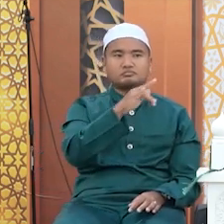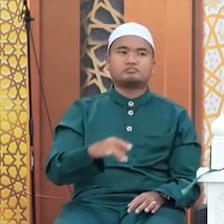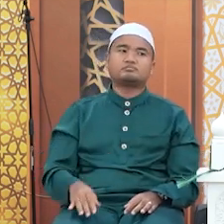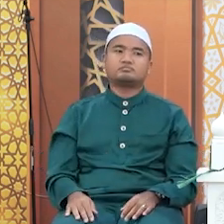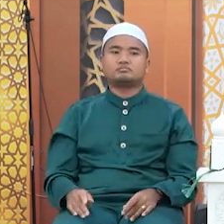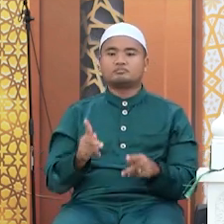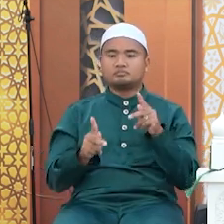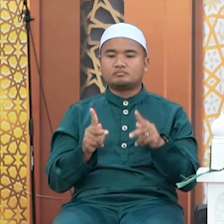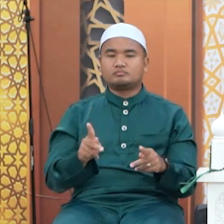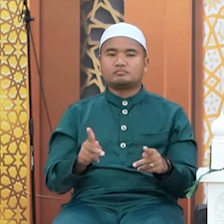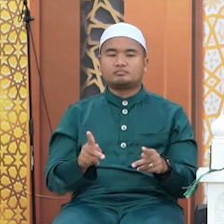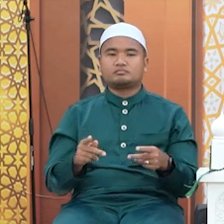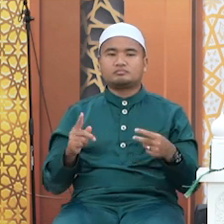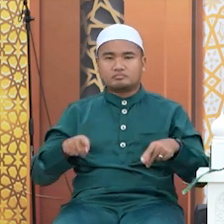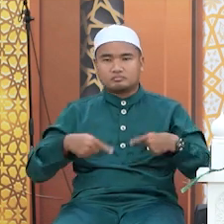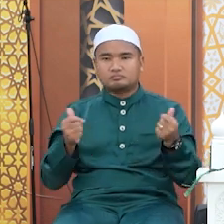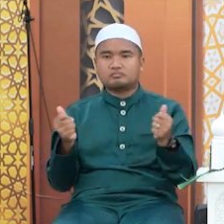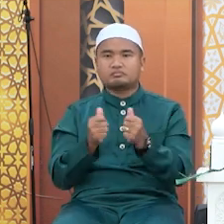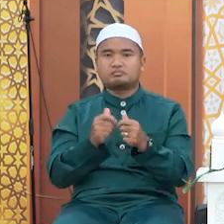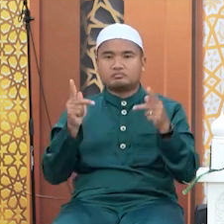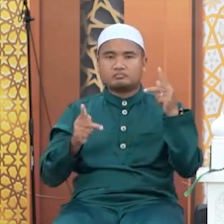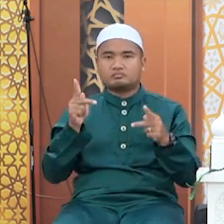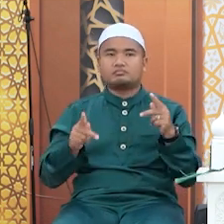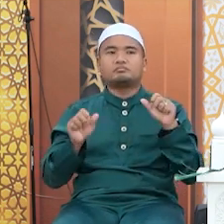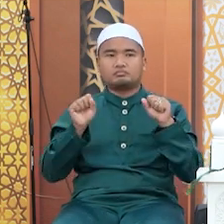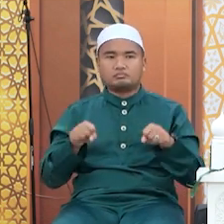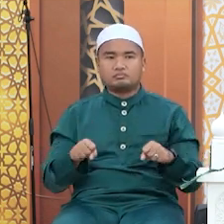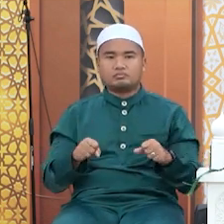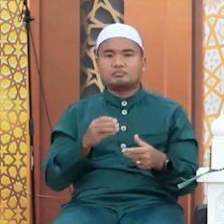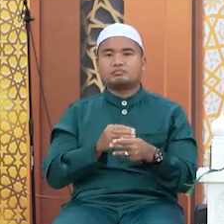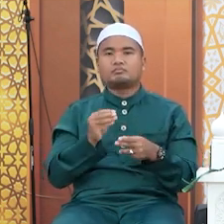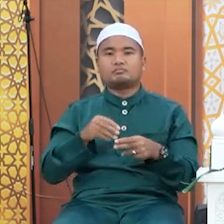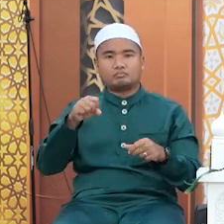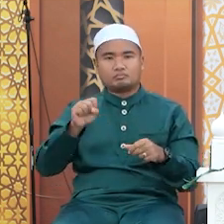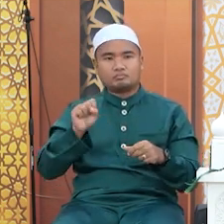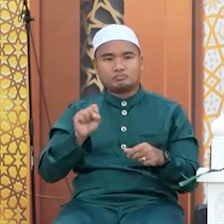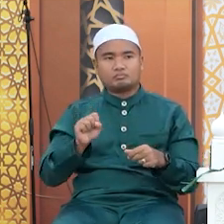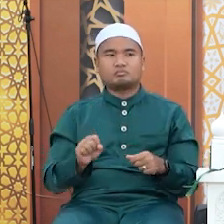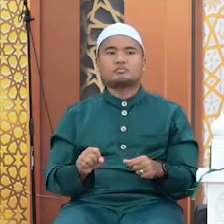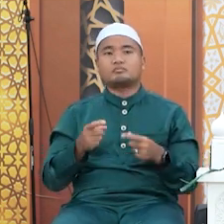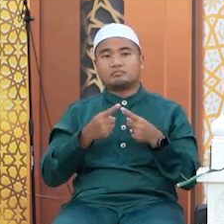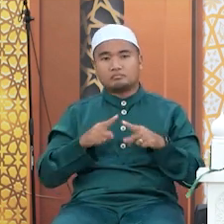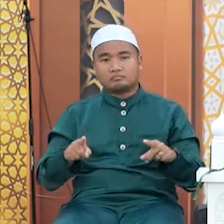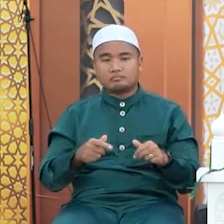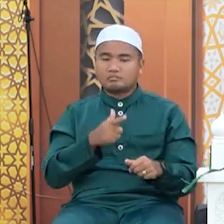mereka pergi kereta, motosikal, berapa tahun, berapa bulan,